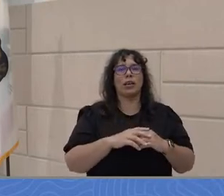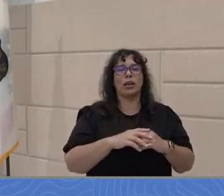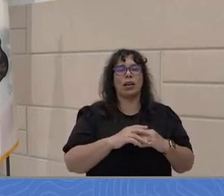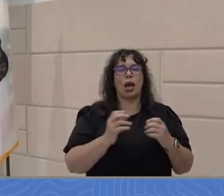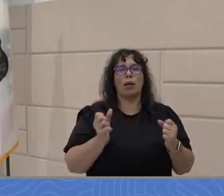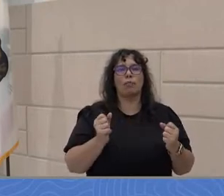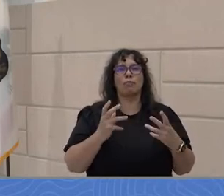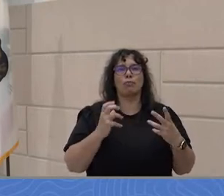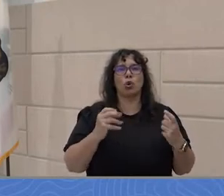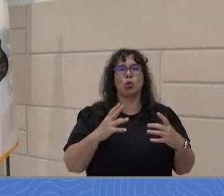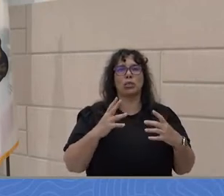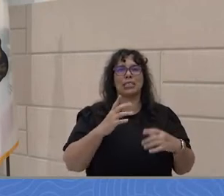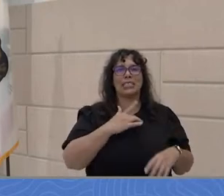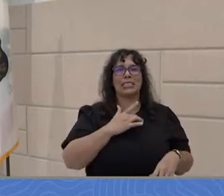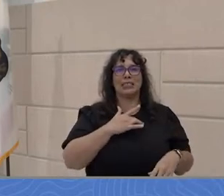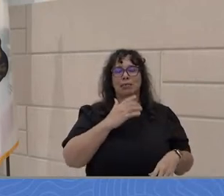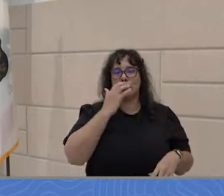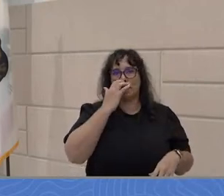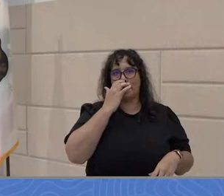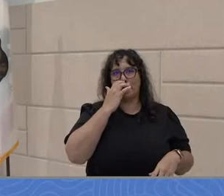នឹងជំងឺ COVID